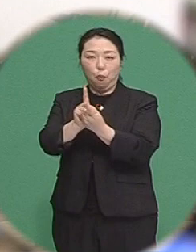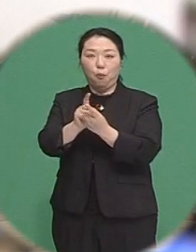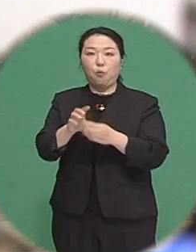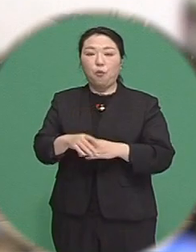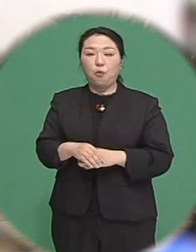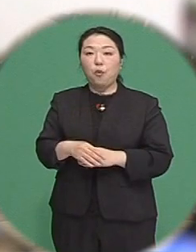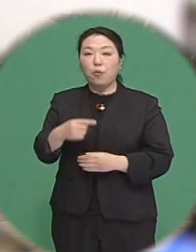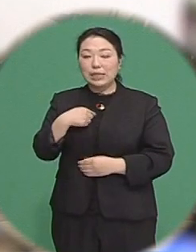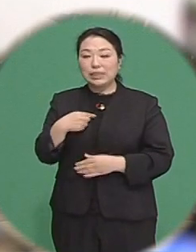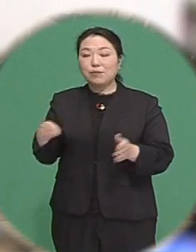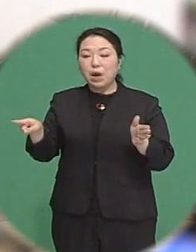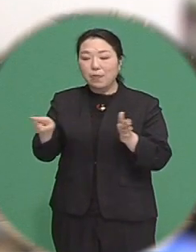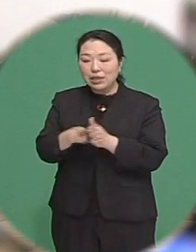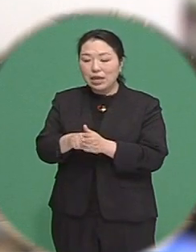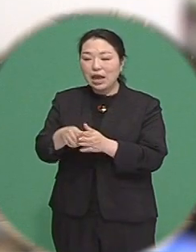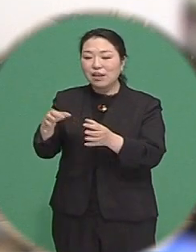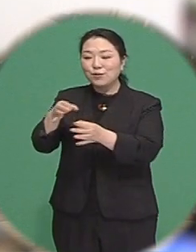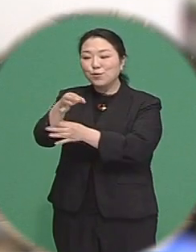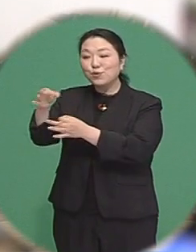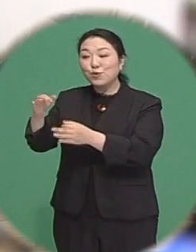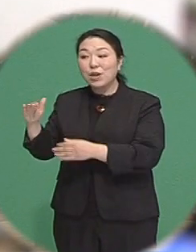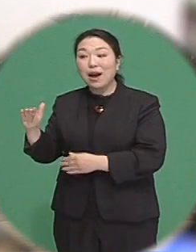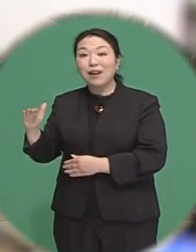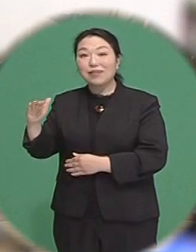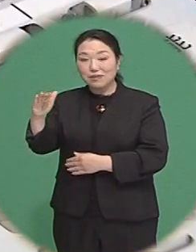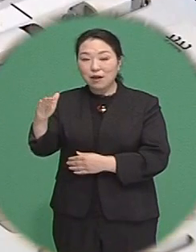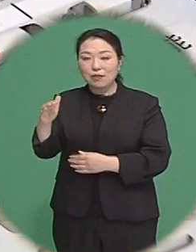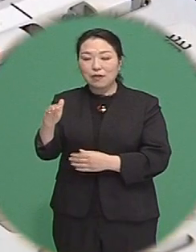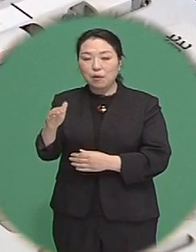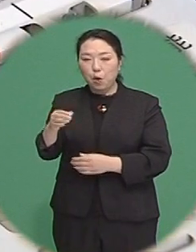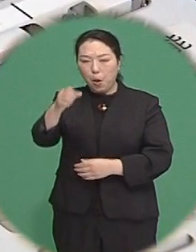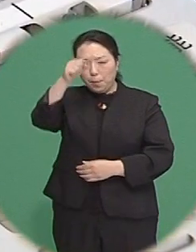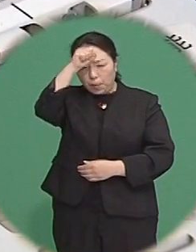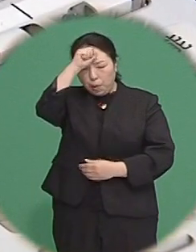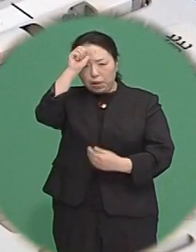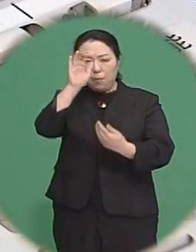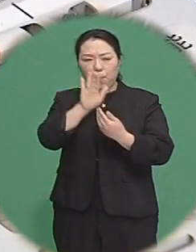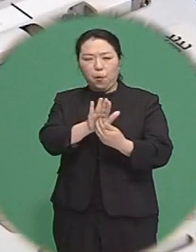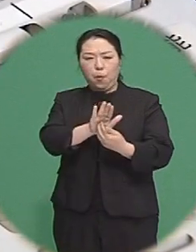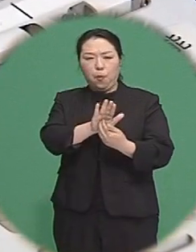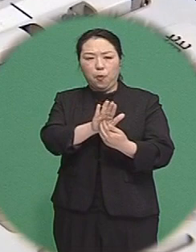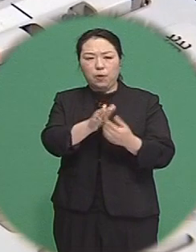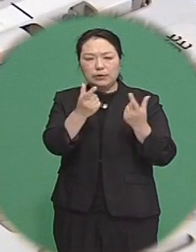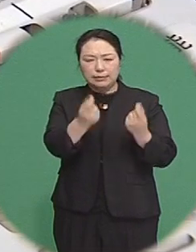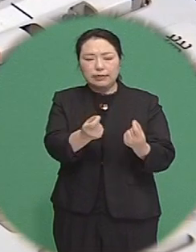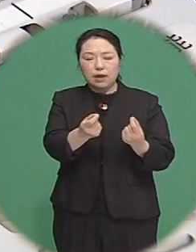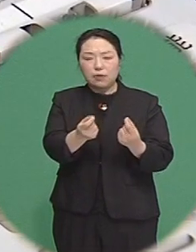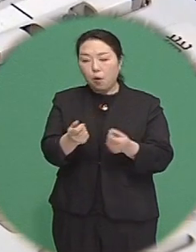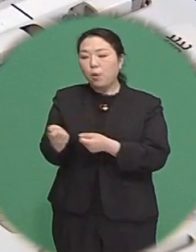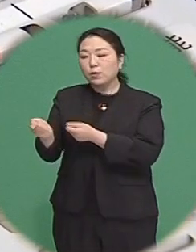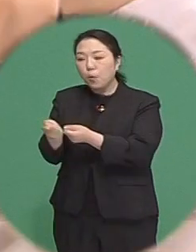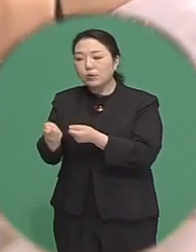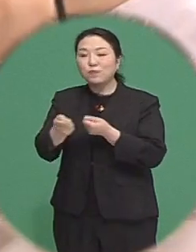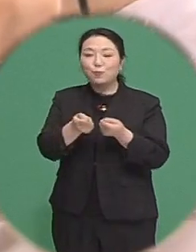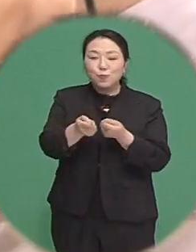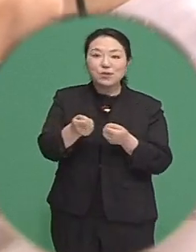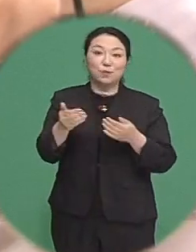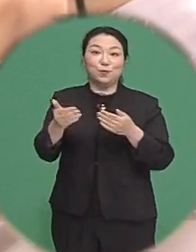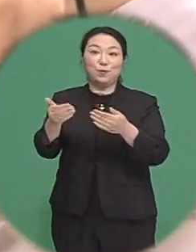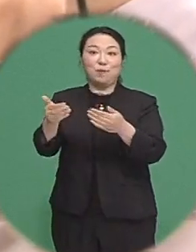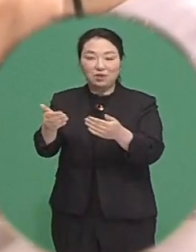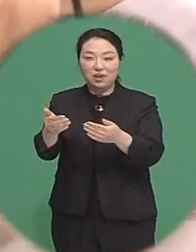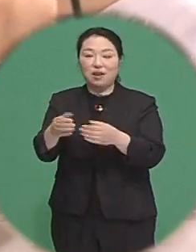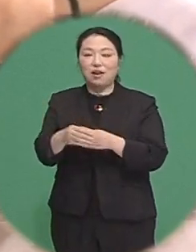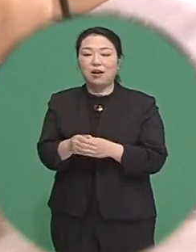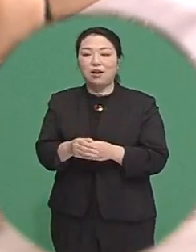まで緩やかなアクセルと確かなブレーキの両輪で感染症対策を進めてきましたまず